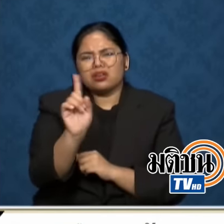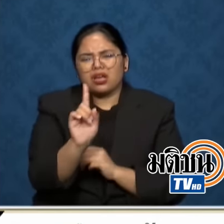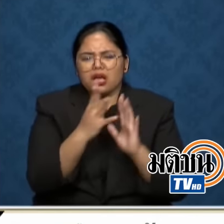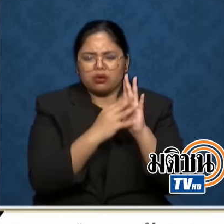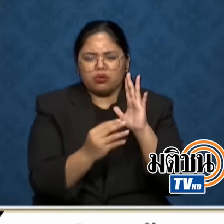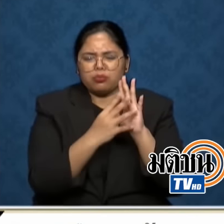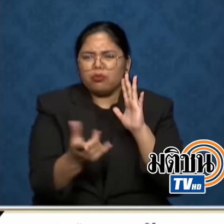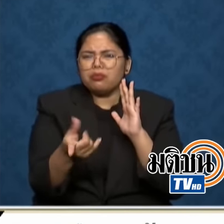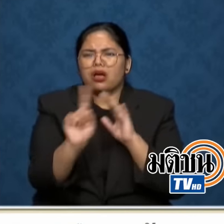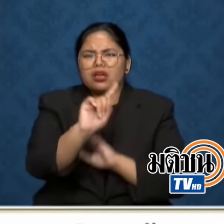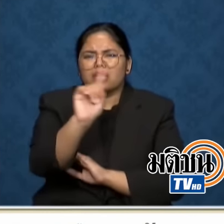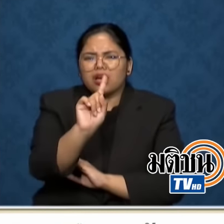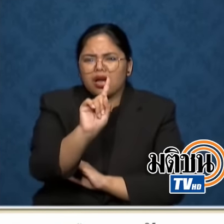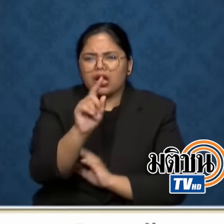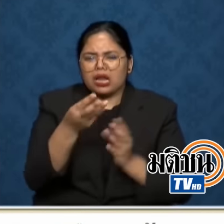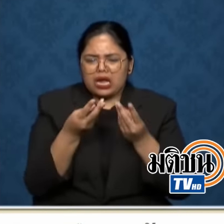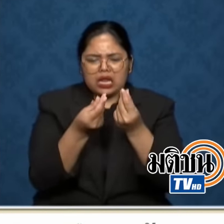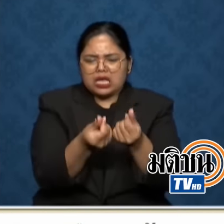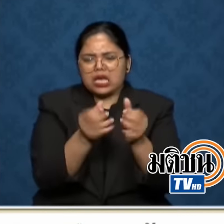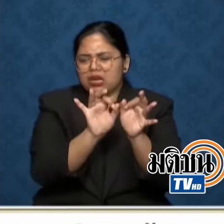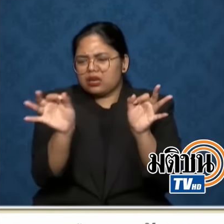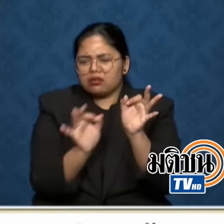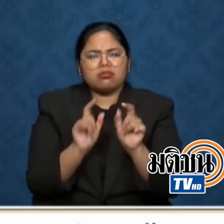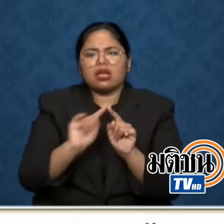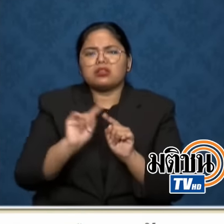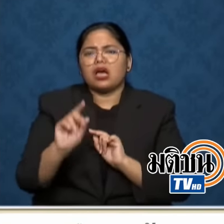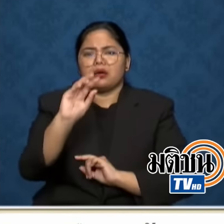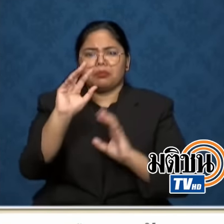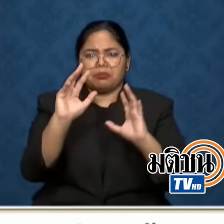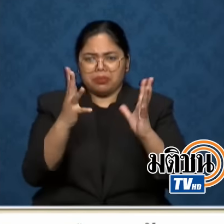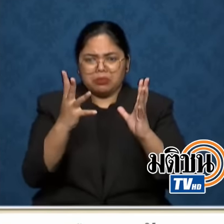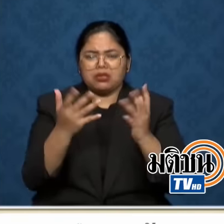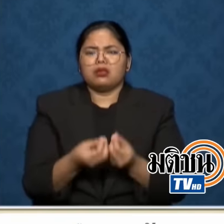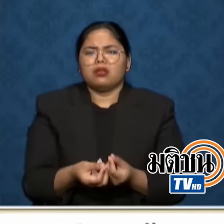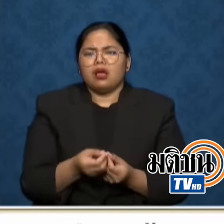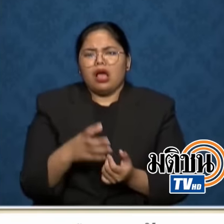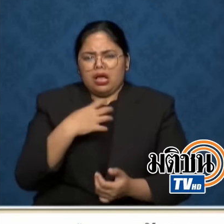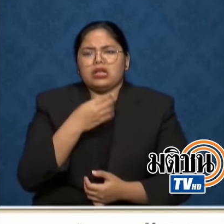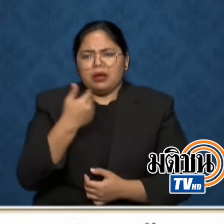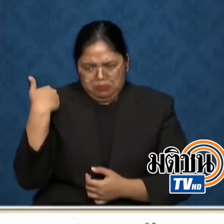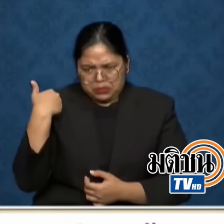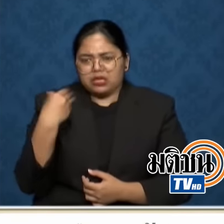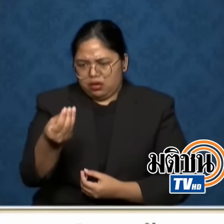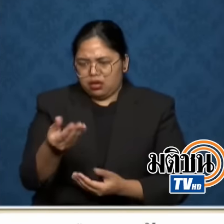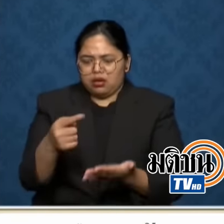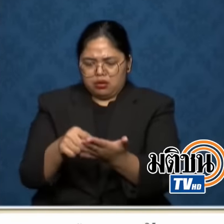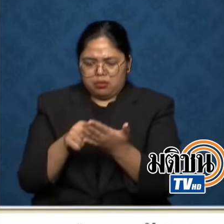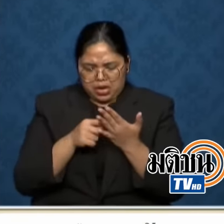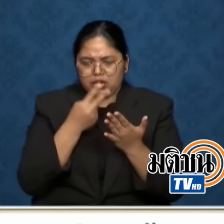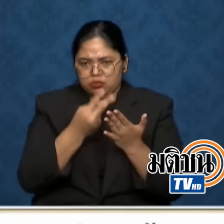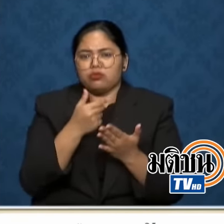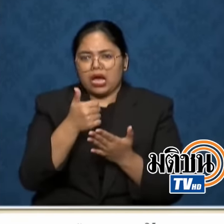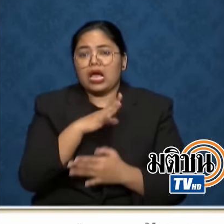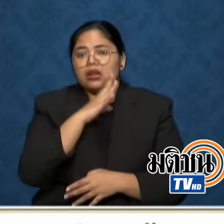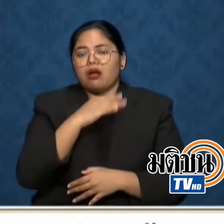งการนะครับถ้ารู้ก็ตอบมาด้วยนะครับอนุด้าอาหารนี้ผมต้องชื่นชมครับเป็นตัวเป็นตนที่สุดโครงการ1หมู่บ้าน1เช